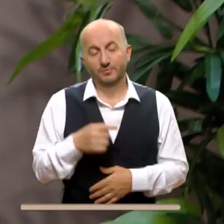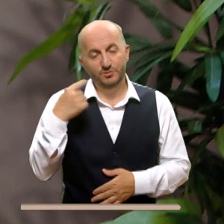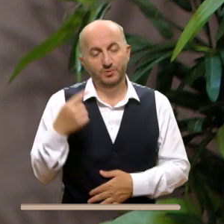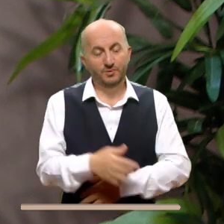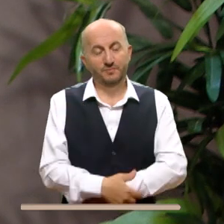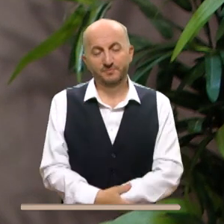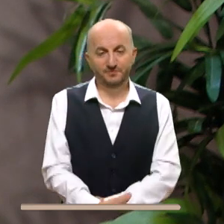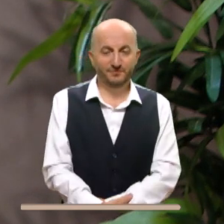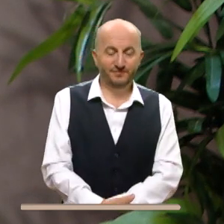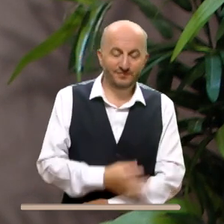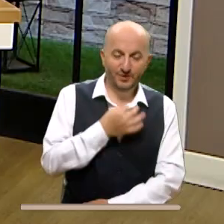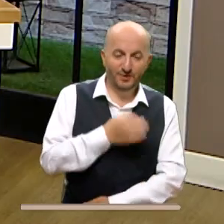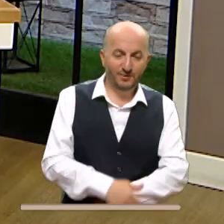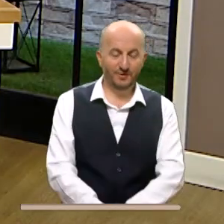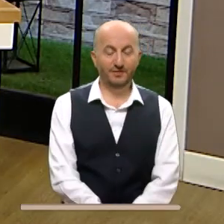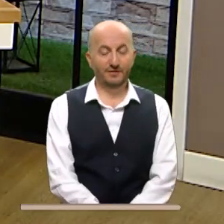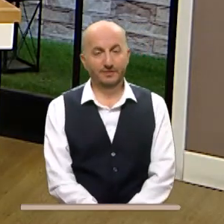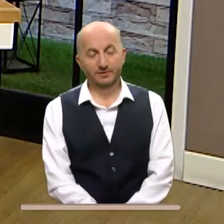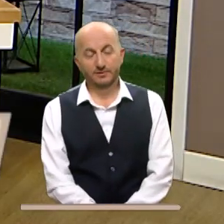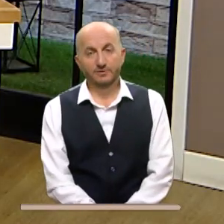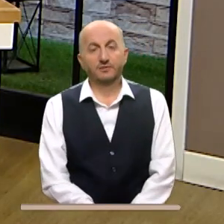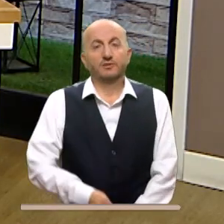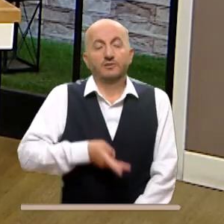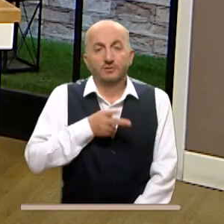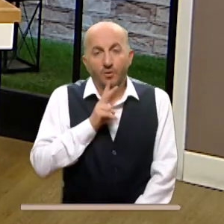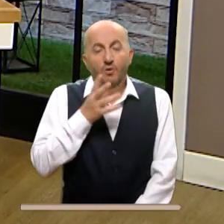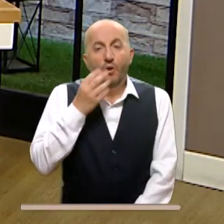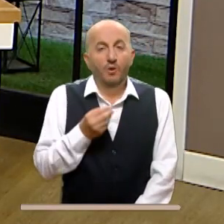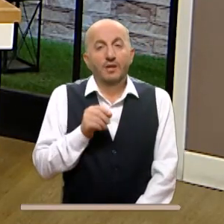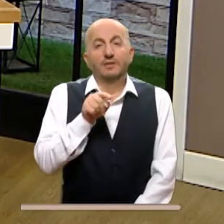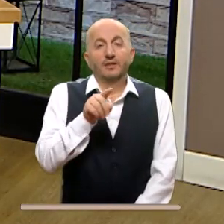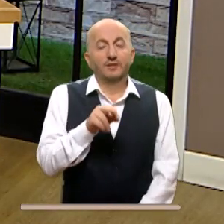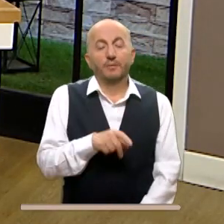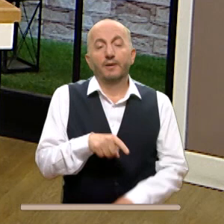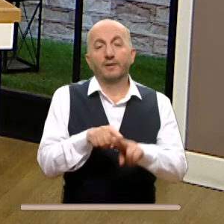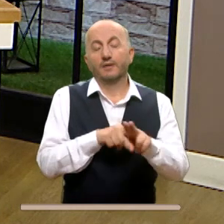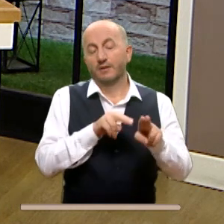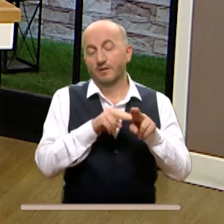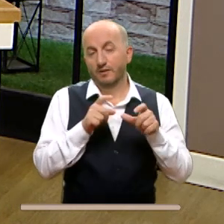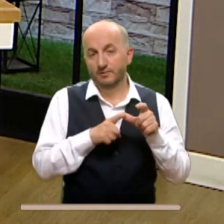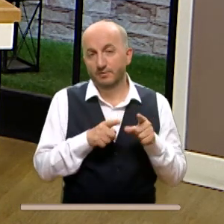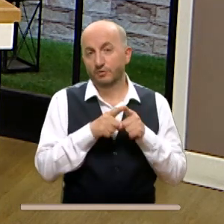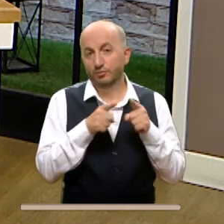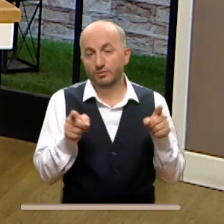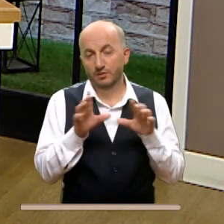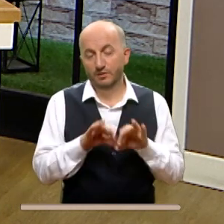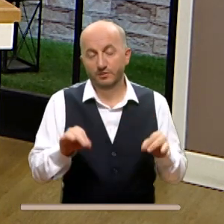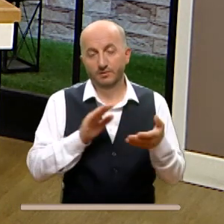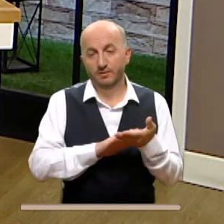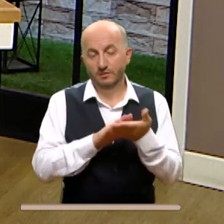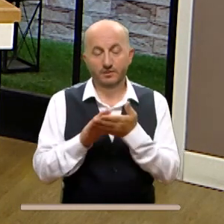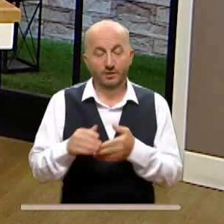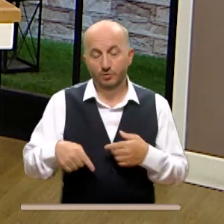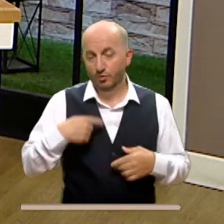düşünüyordum. Çok teşekkür ediyoruz Yunus Emre. Peki son olarak senin gibi bu YKS sürecine hazırlanan arkadaşların için